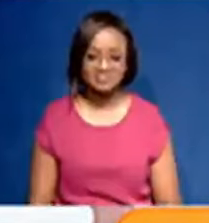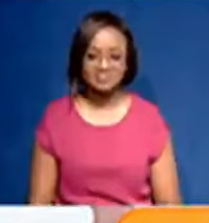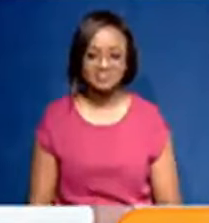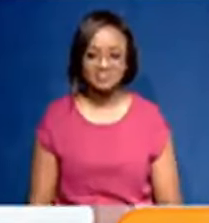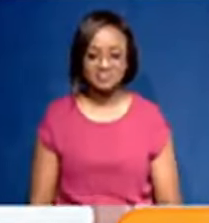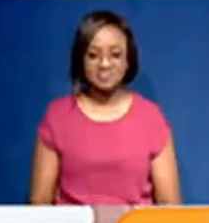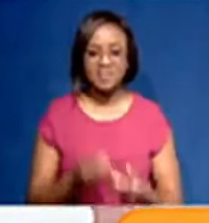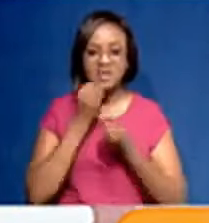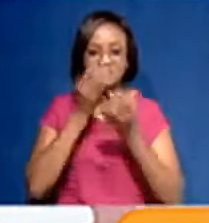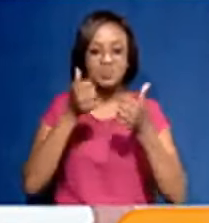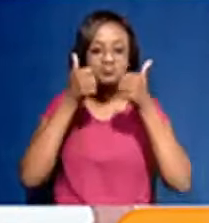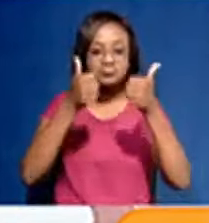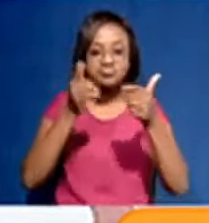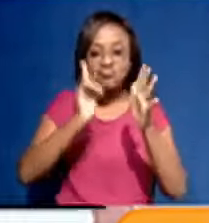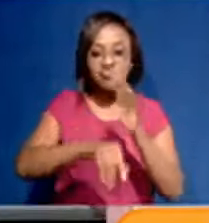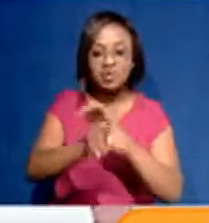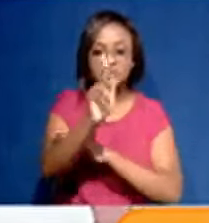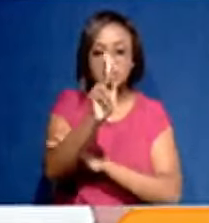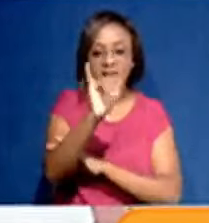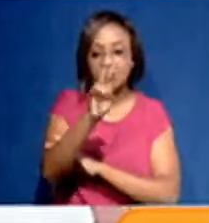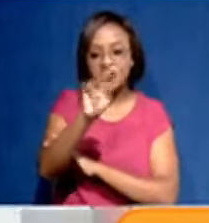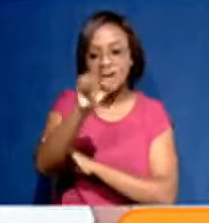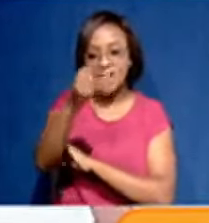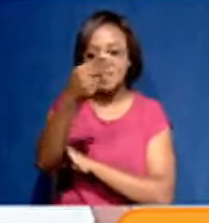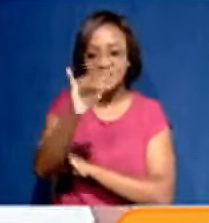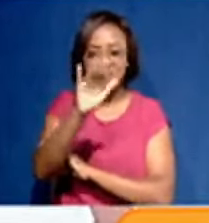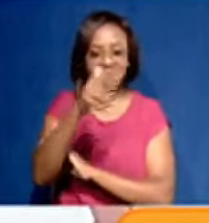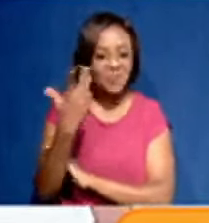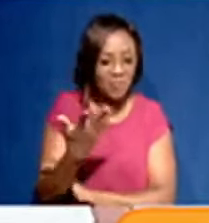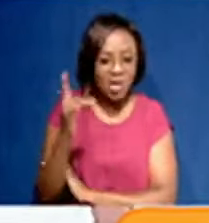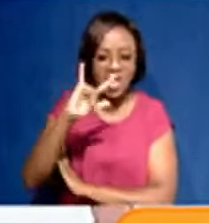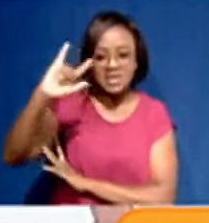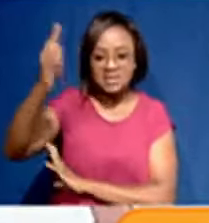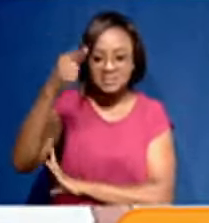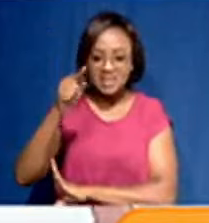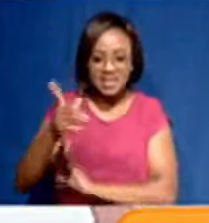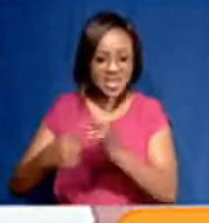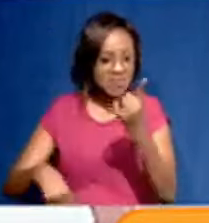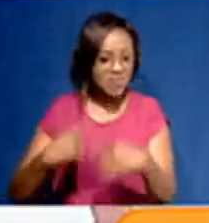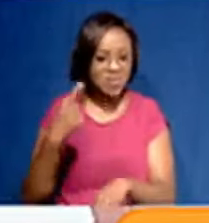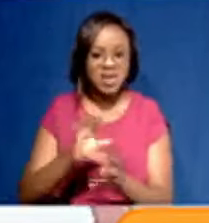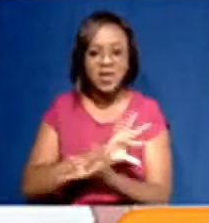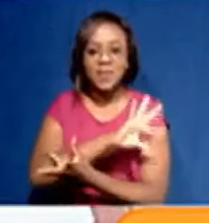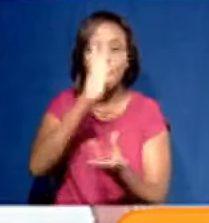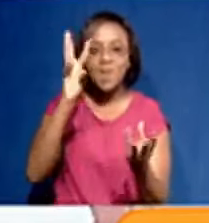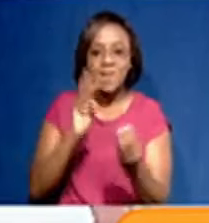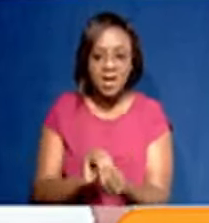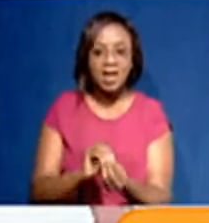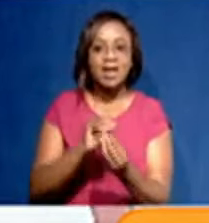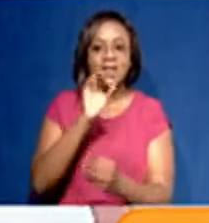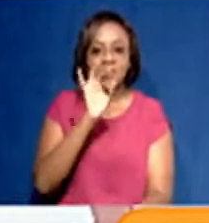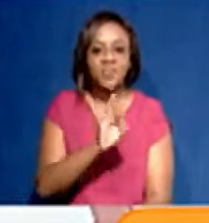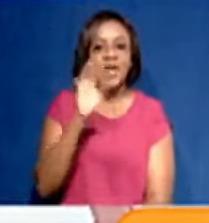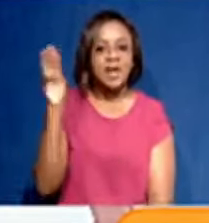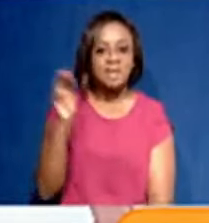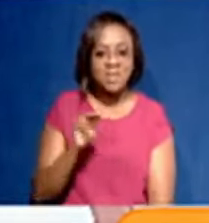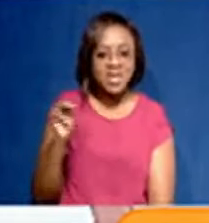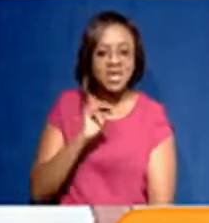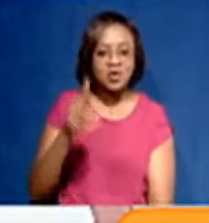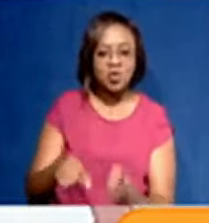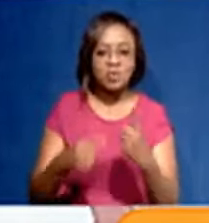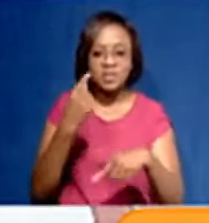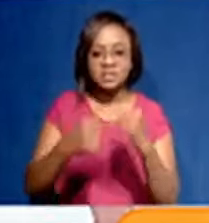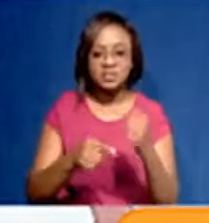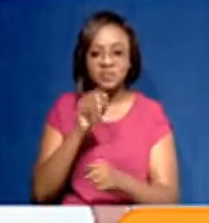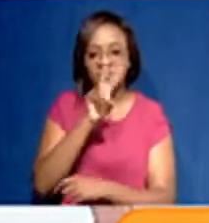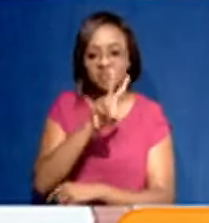Naam, taarifa njema ni kwamba Andrew Kimathi kutoka Isili jijini Nairobi ndio mshindi wa jumla ya shilingi milioni 3 katika shindano